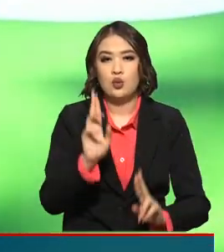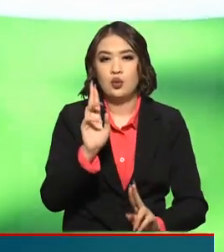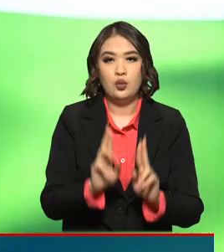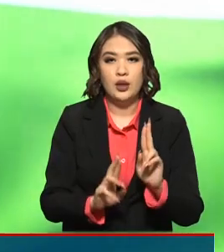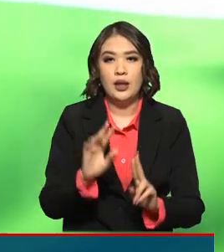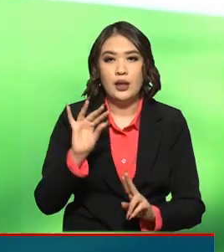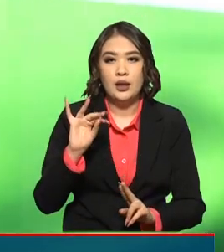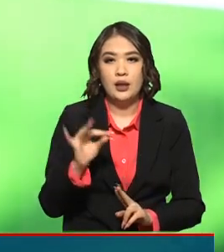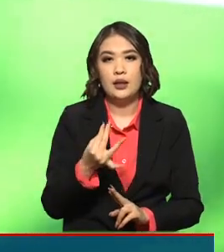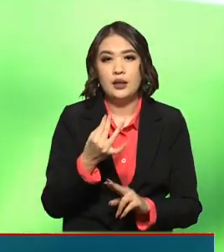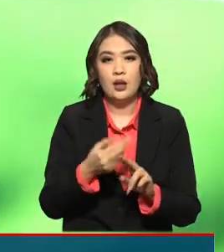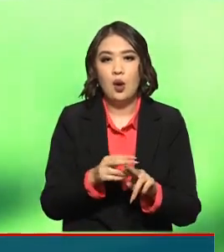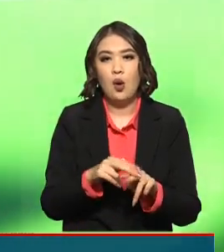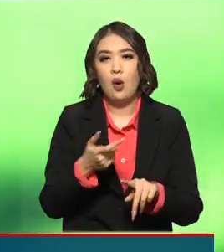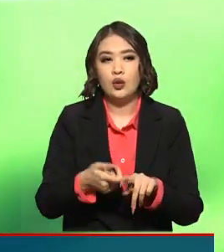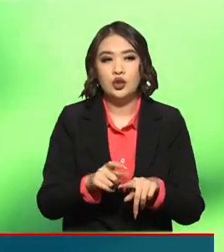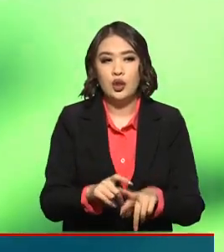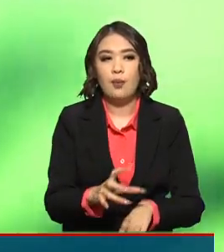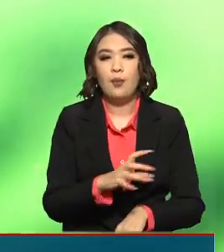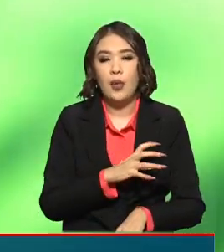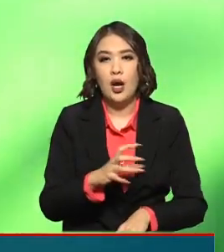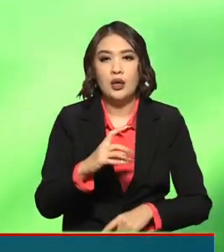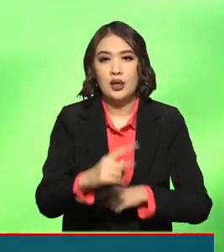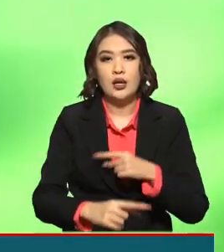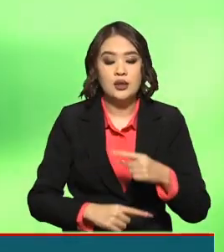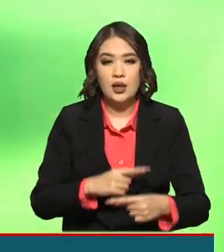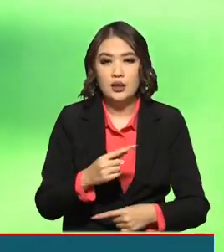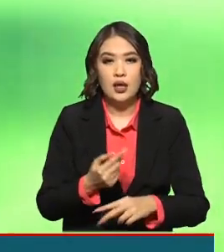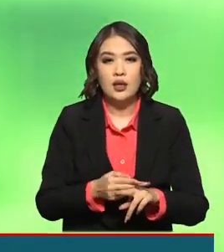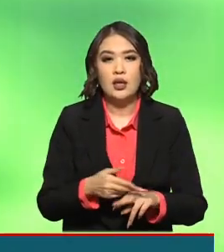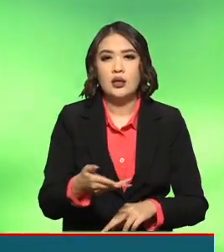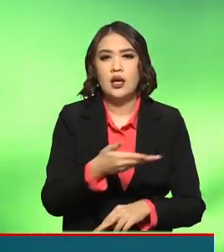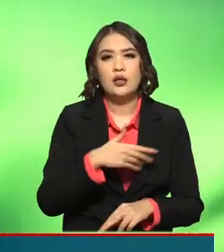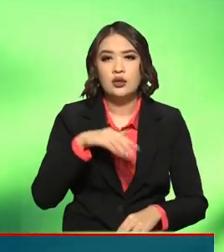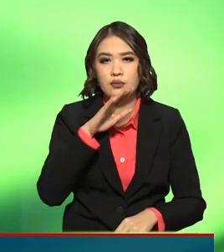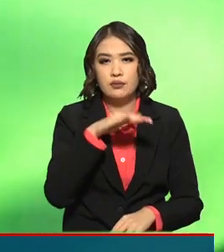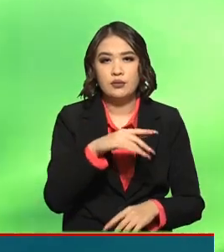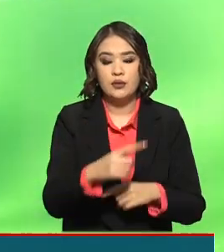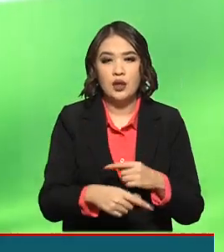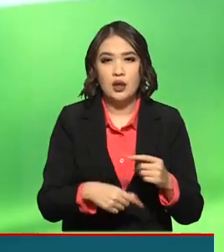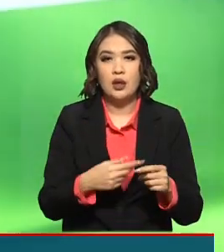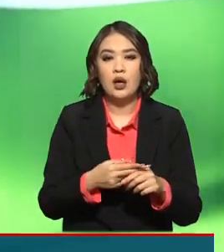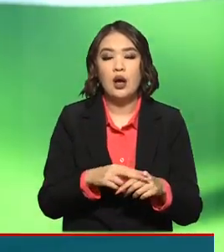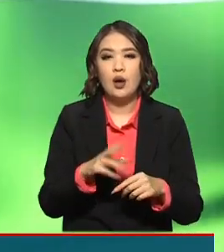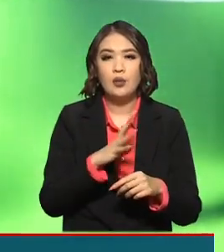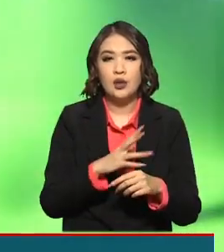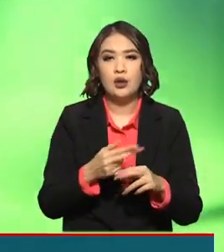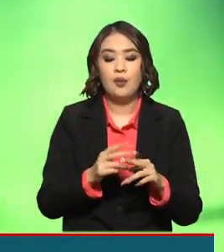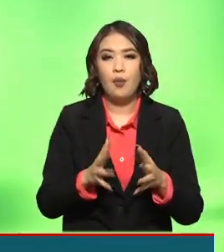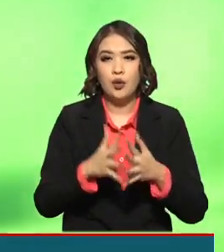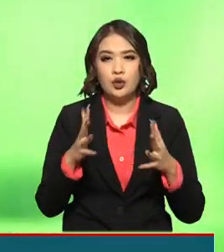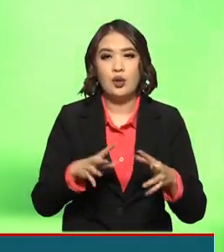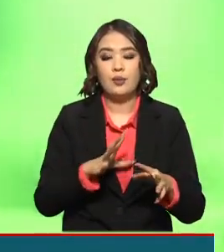мы имеем очень богатое наследие наших предков. И наши предки особо ценили